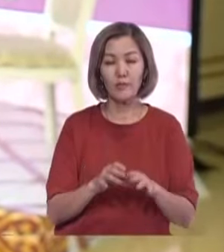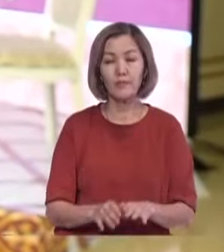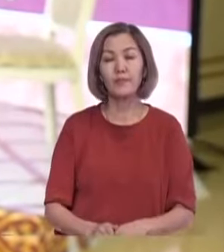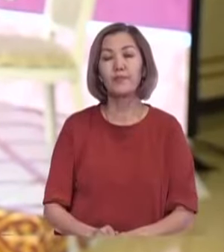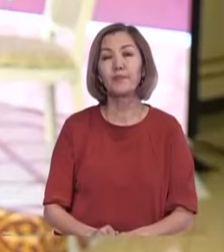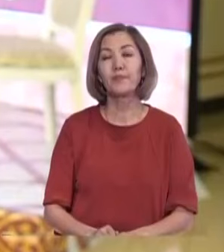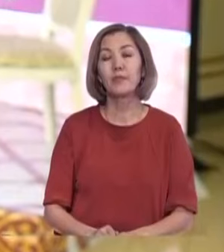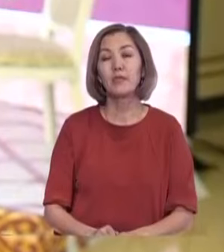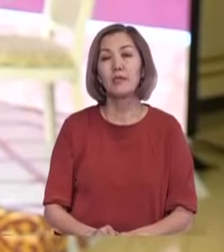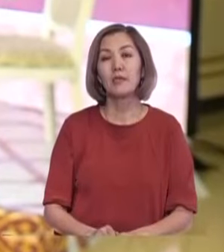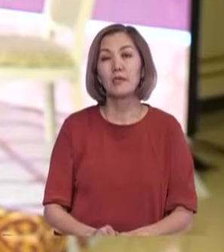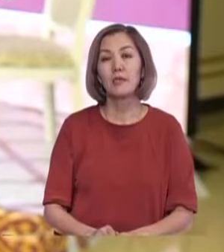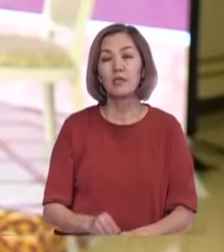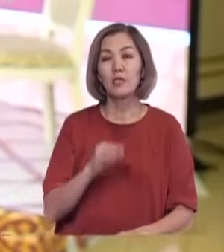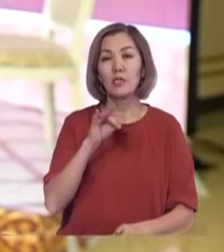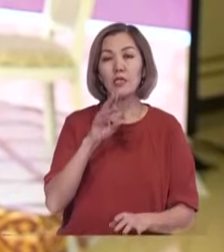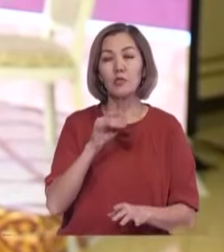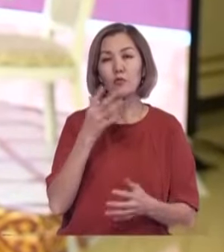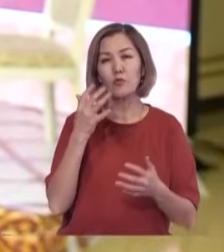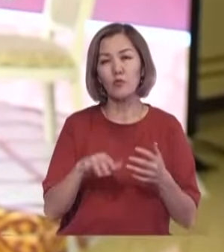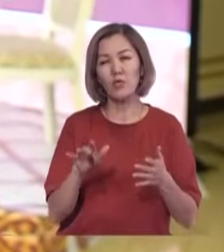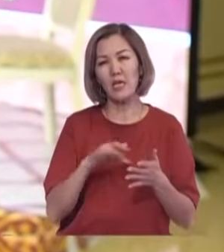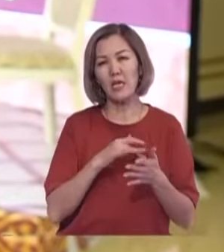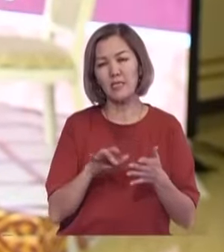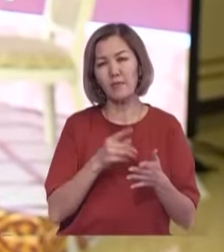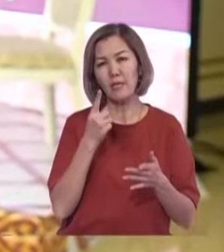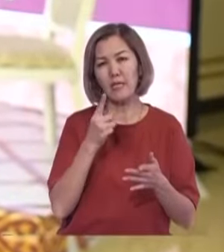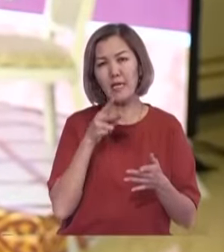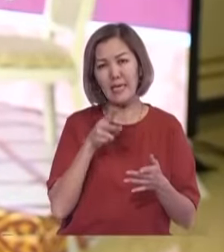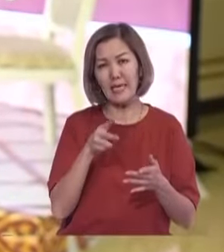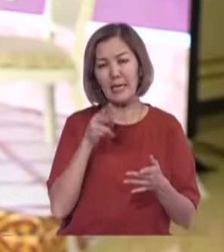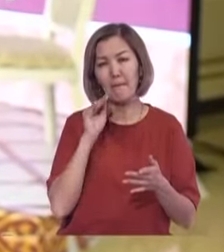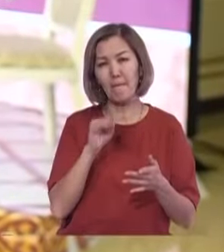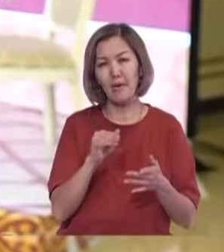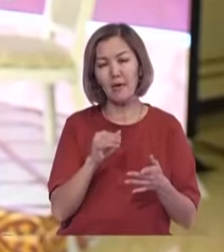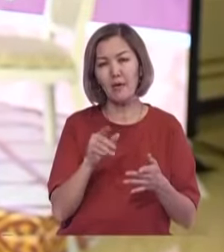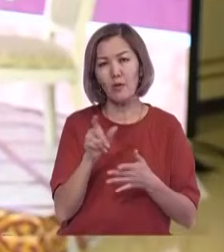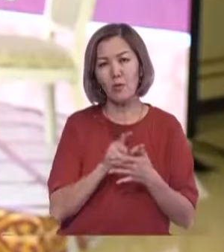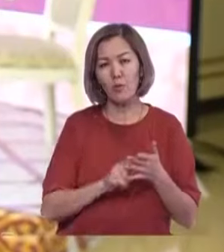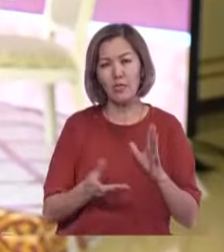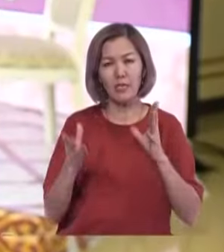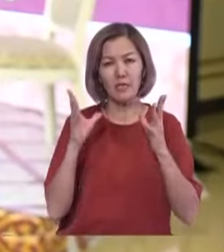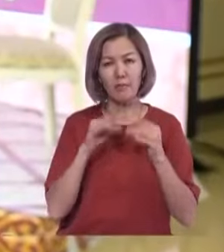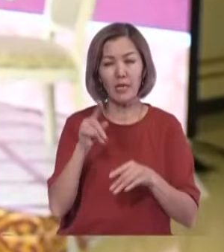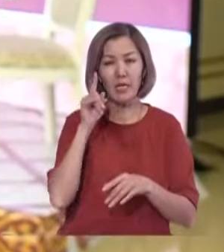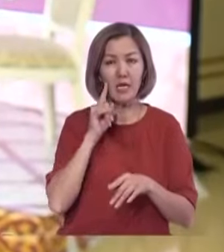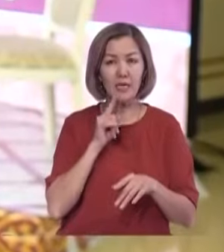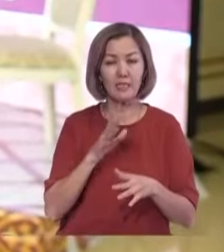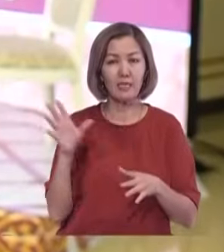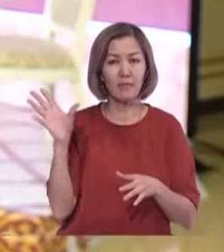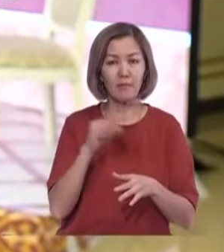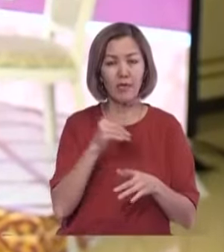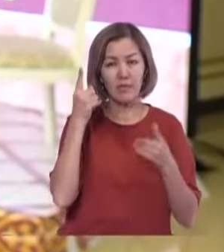есептеймін. Өткен Жетісу гүптің орта есеппен 2000-нан аса өлеңдері барлығы осы қазақтың бүкіл